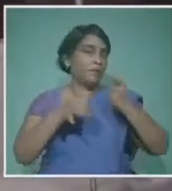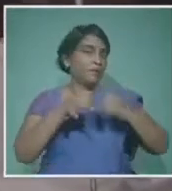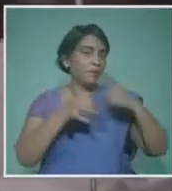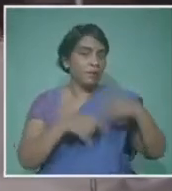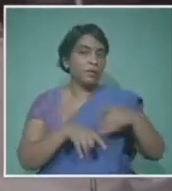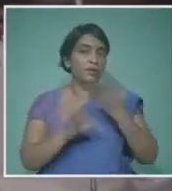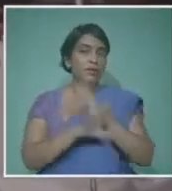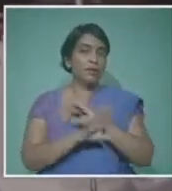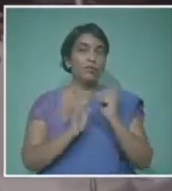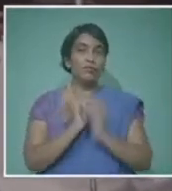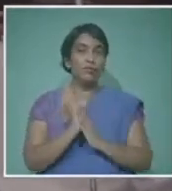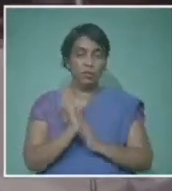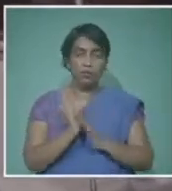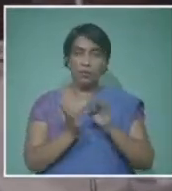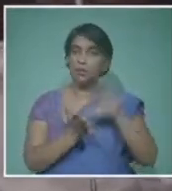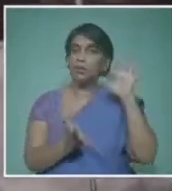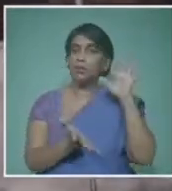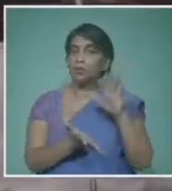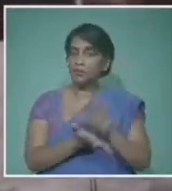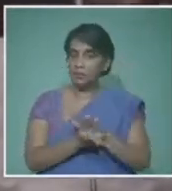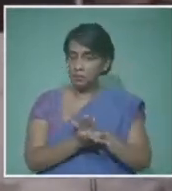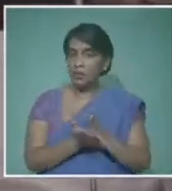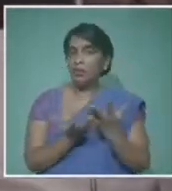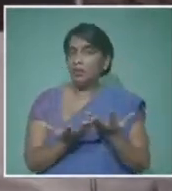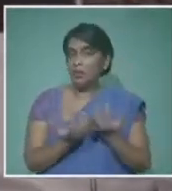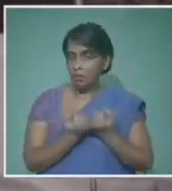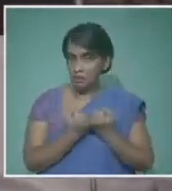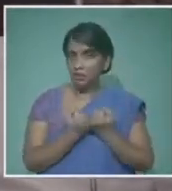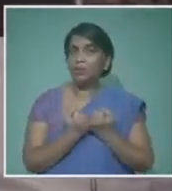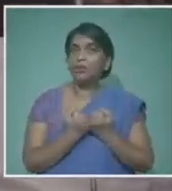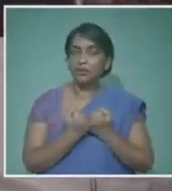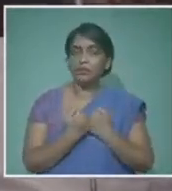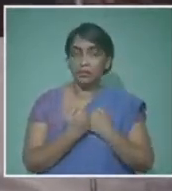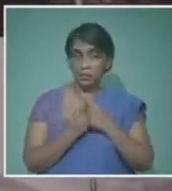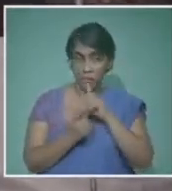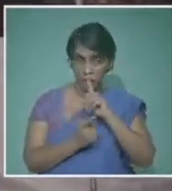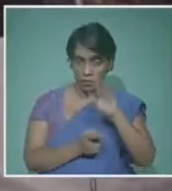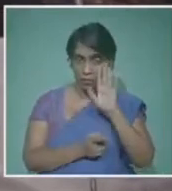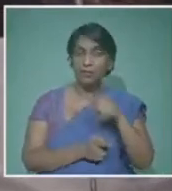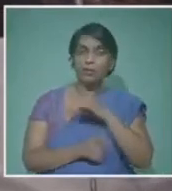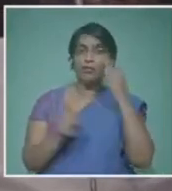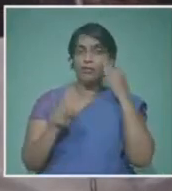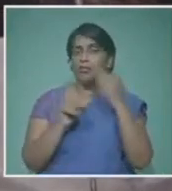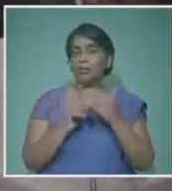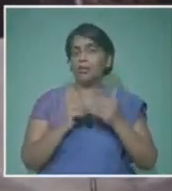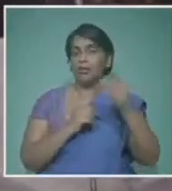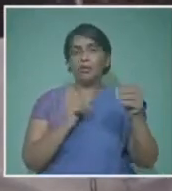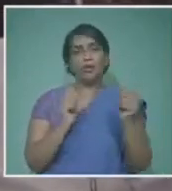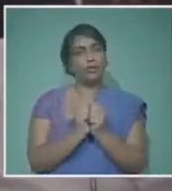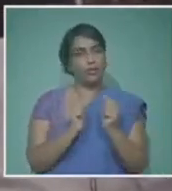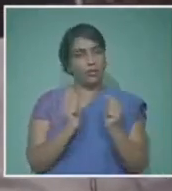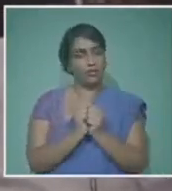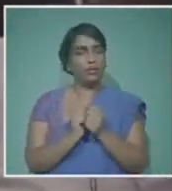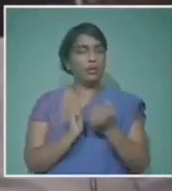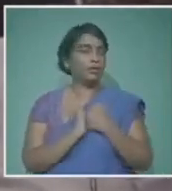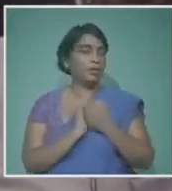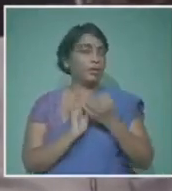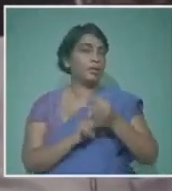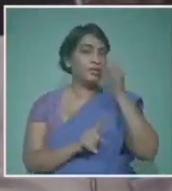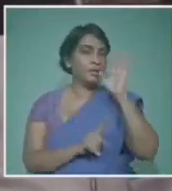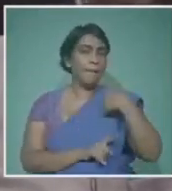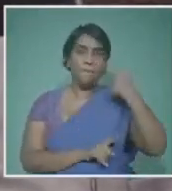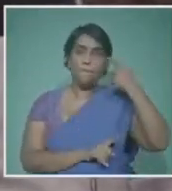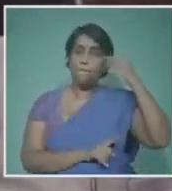කොමිෂන් සභාව ප්‍රත්‍යාදිෂ්ඨ කිරීමේ අවශ්‍යතාවය පැන නැගුණොත් ඒ සඳහා ඉදිරි පියවර ගැනීමට ගරු ජනාධිපතිතුමා අපේක්ෂා කරන